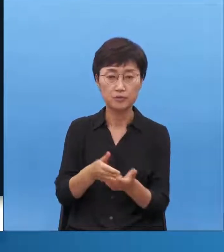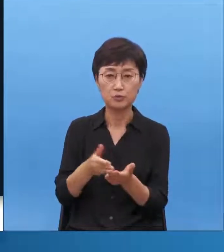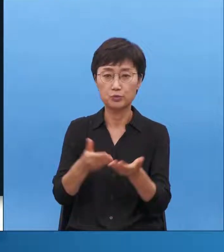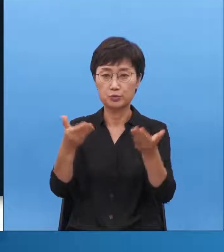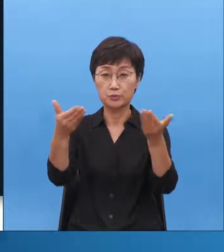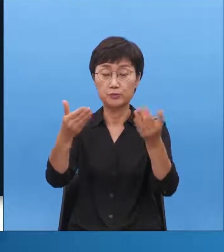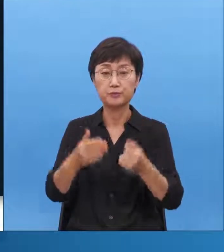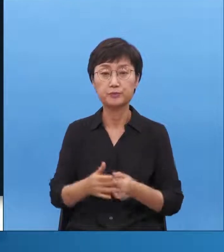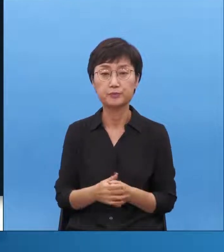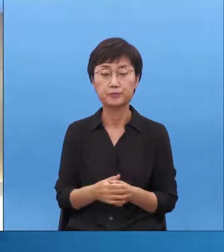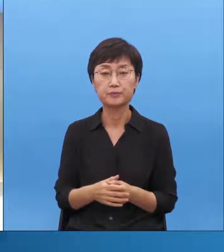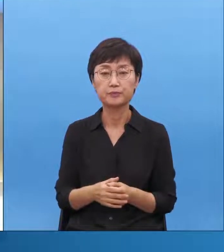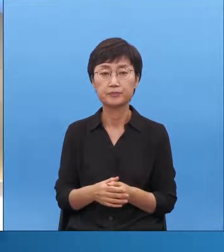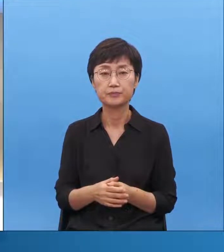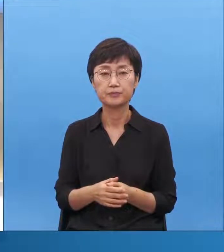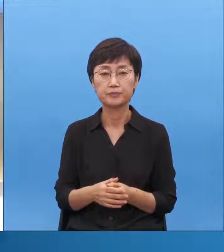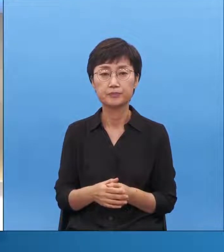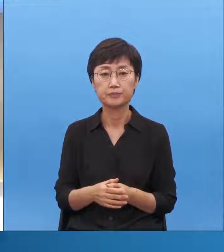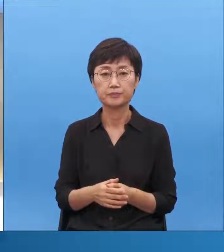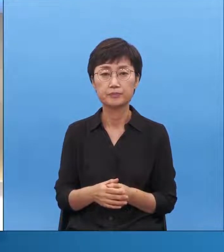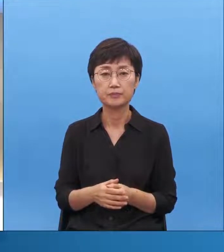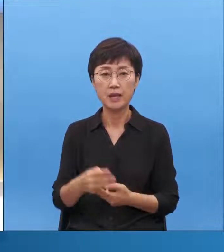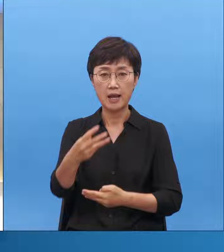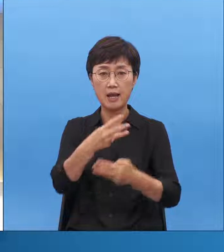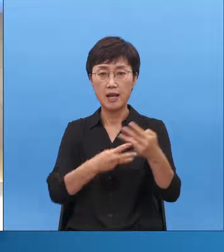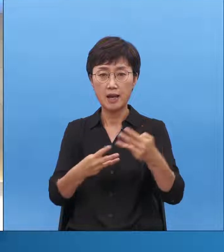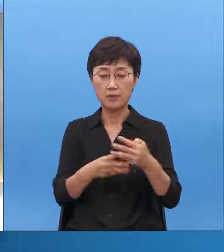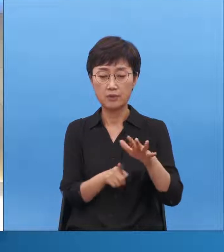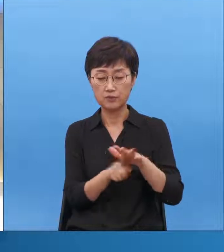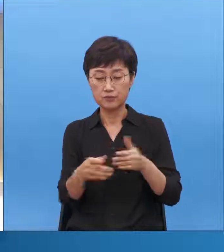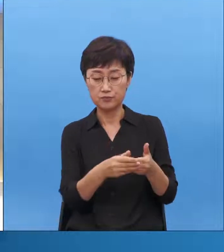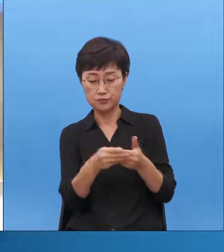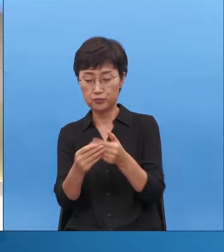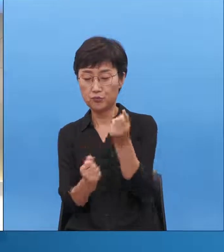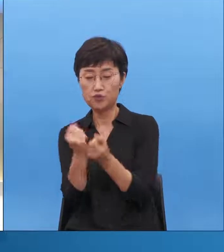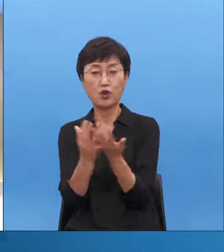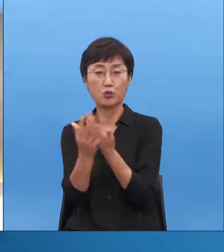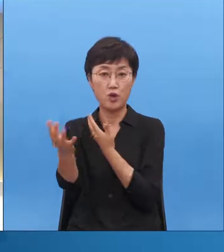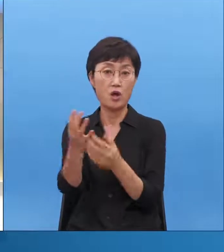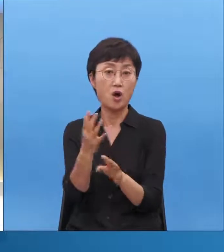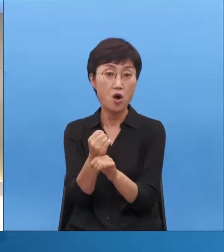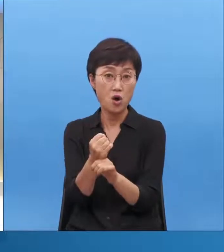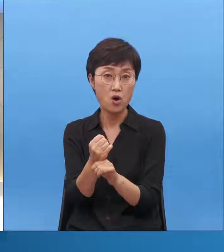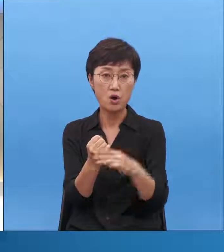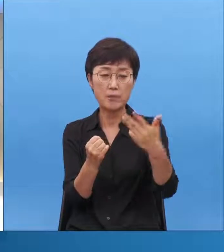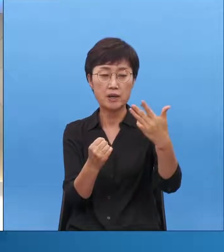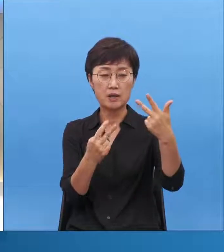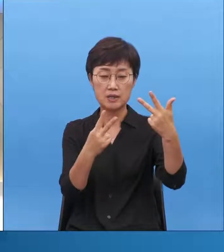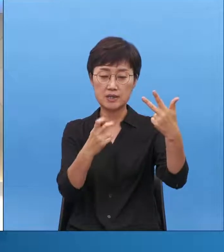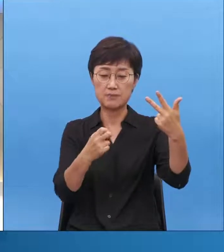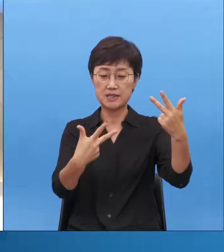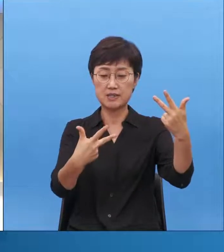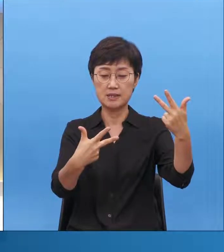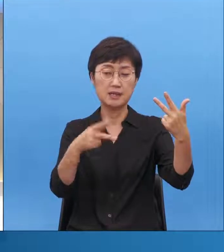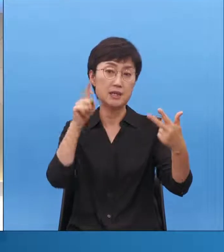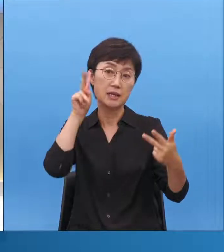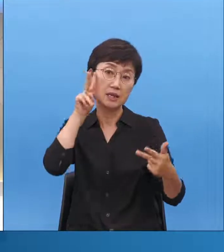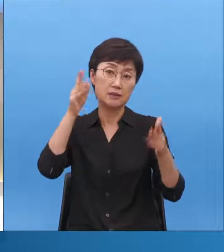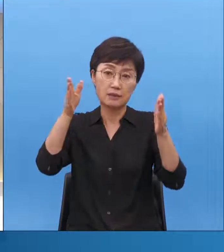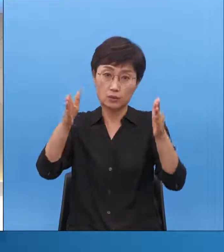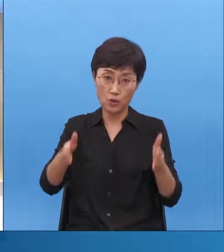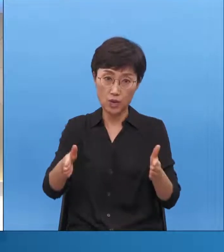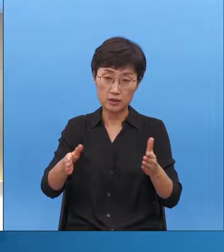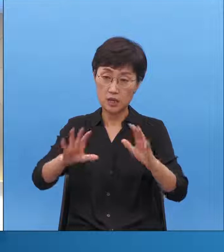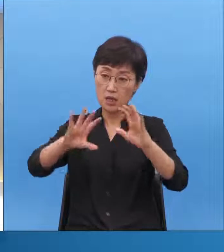안녕하십니까. RUTC 뉴스입니다. 랩넌트 리더 수련회가 지난 27일부터 이틀간 18개국 1,800여 명이